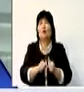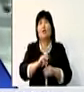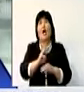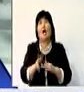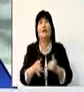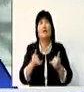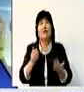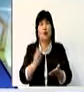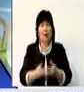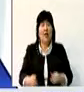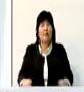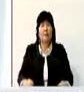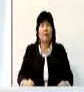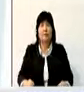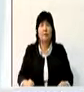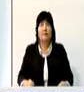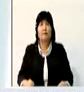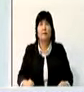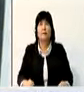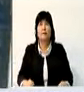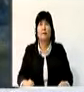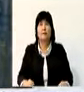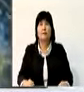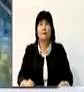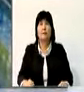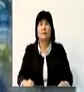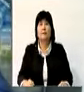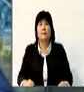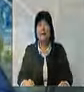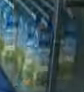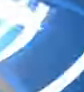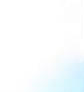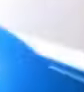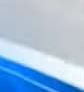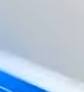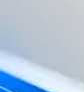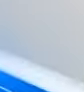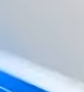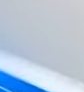Айгүз Қожақбай, Сашарыпов, Түрхан Қожахметов, Қызылорда телеарнасы, Шиелі ауданынан.